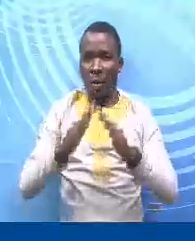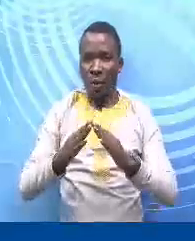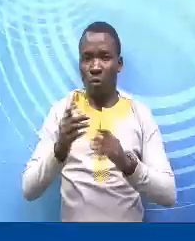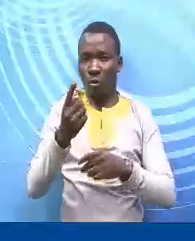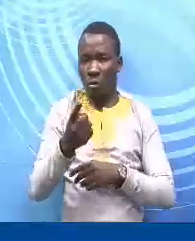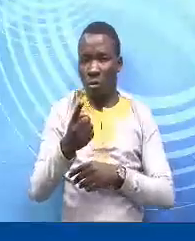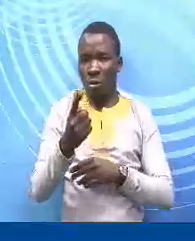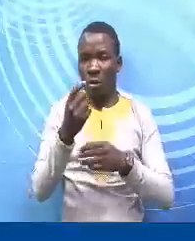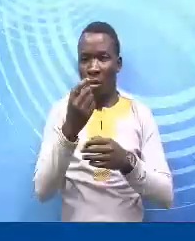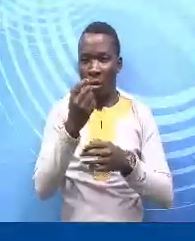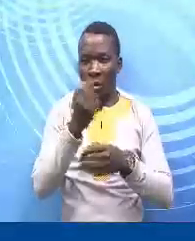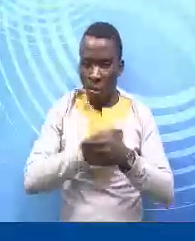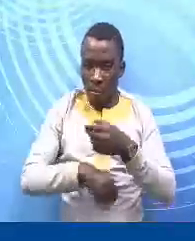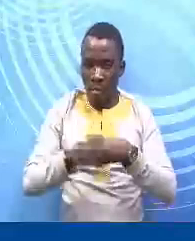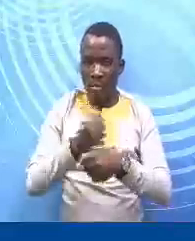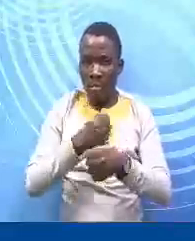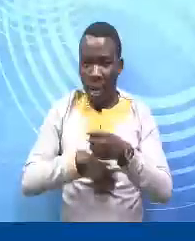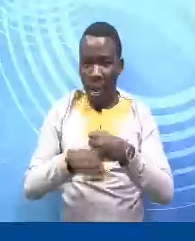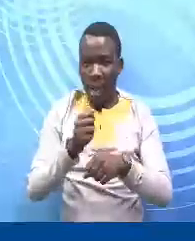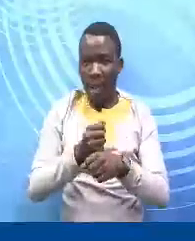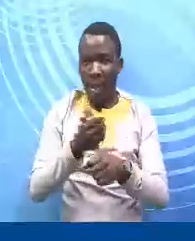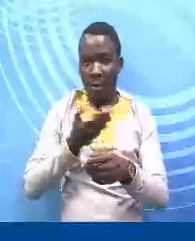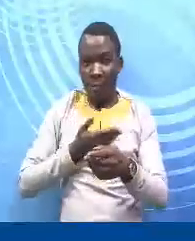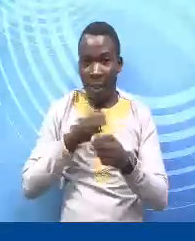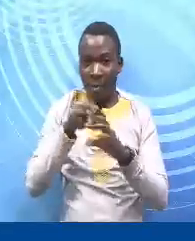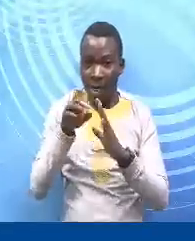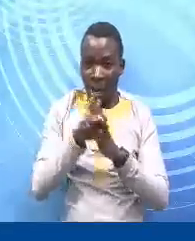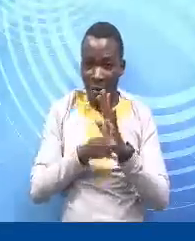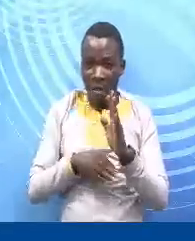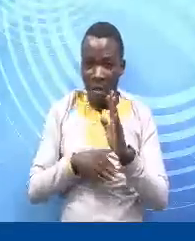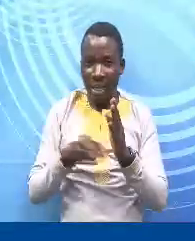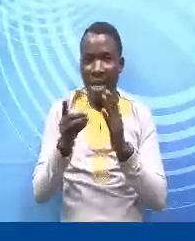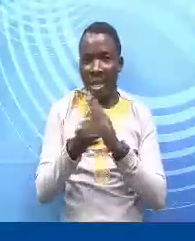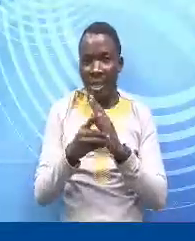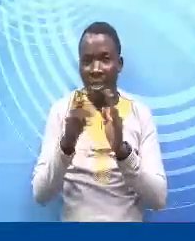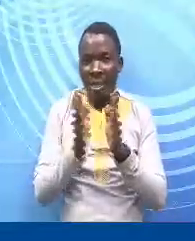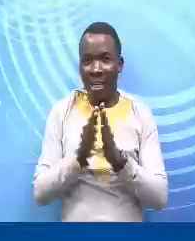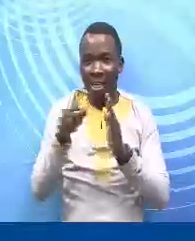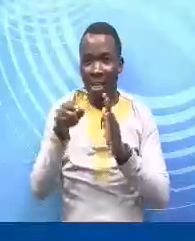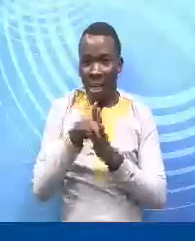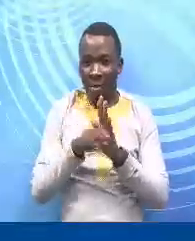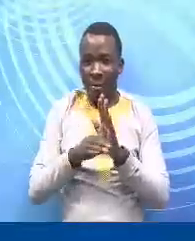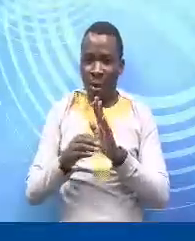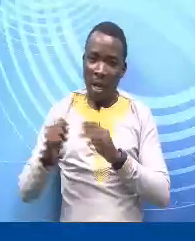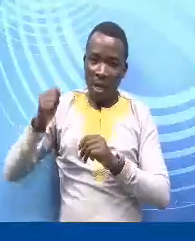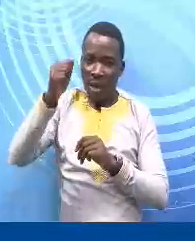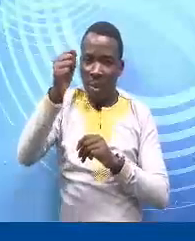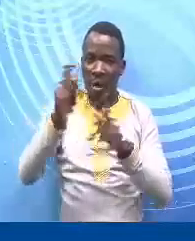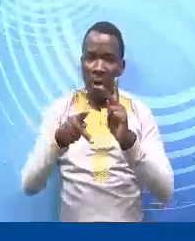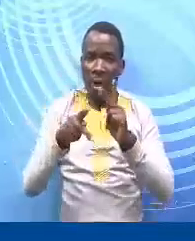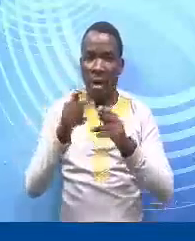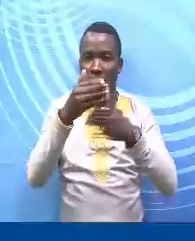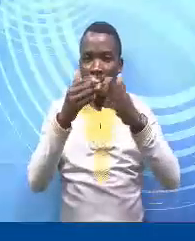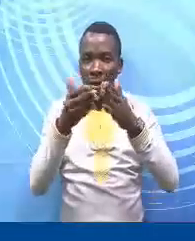buri mwaka tuba dufite muri gahunda y'akarere ndetse na gahunda y'imihigo ko abo bantu bubakirwa n'ubu hari abo